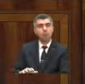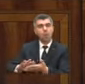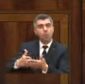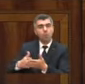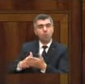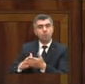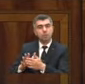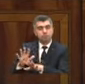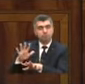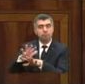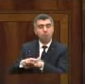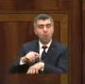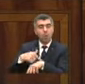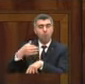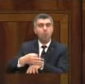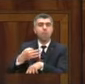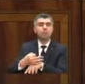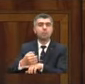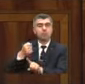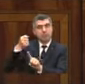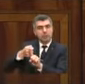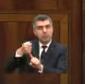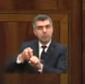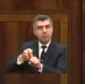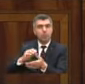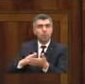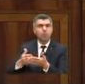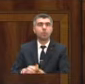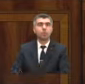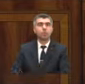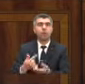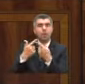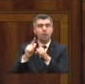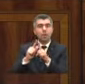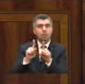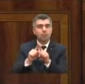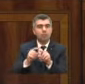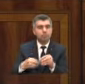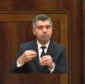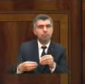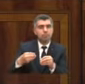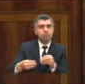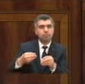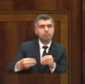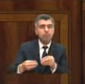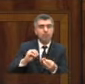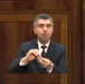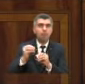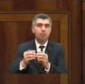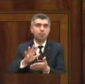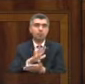الالتزام بالآجال التنفيذ وباستحضار مختلف النواقص والعثرات والاختلالات